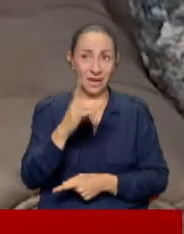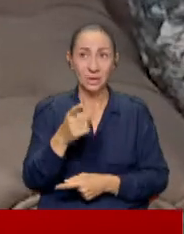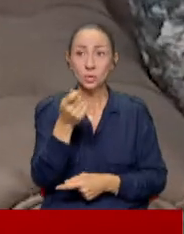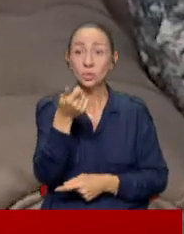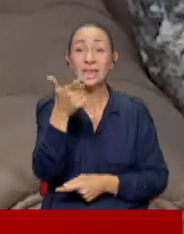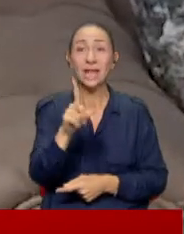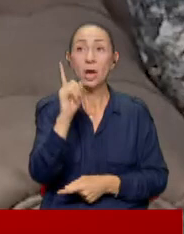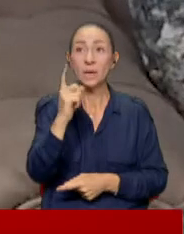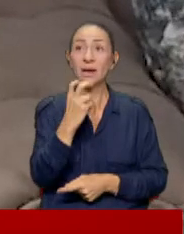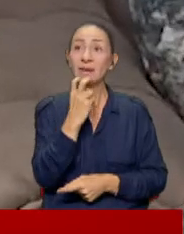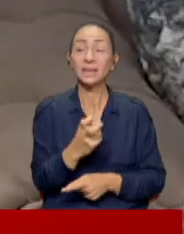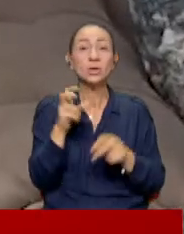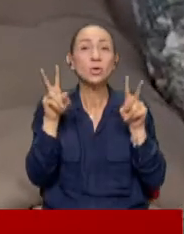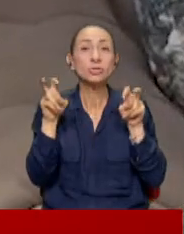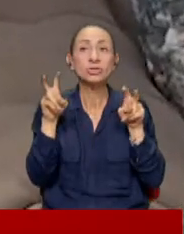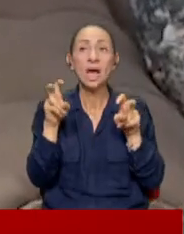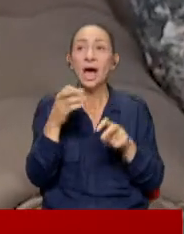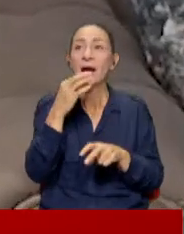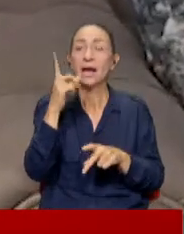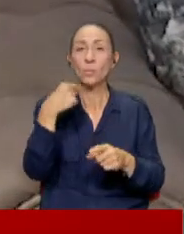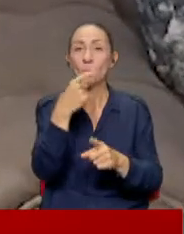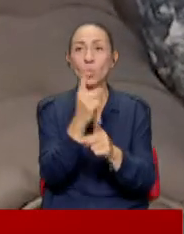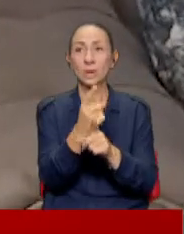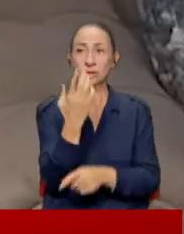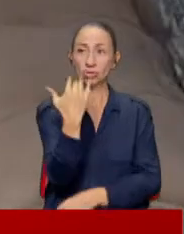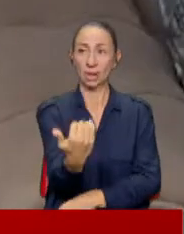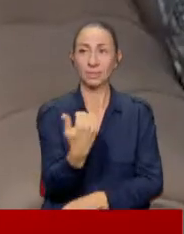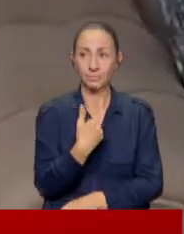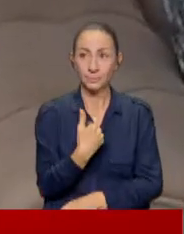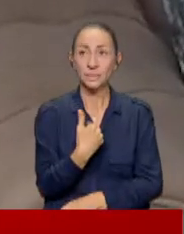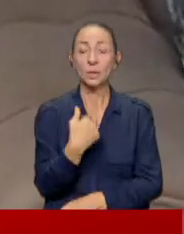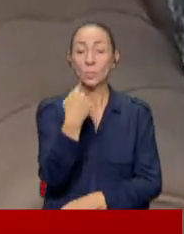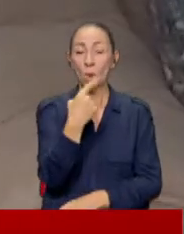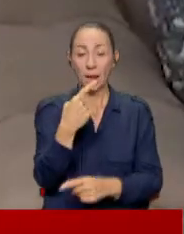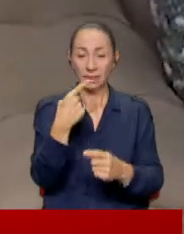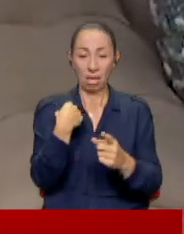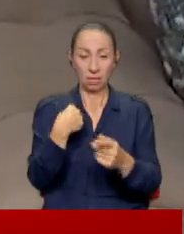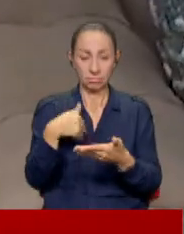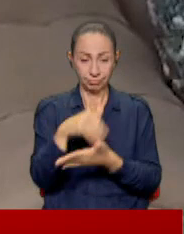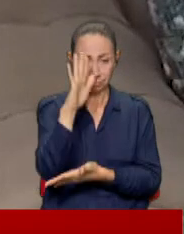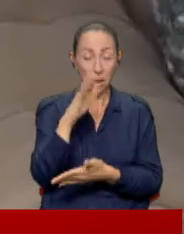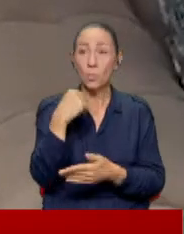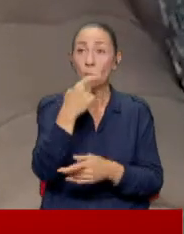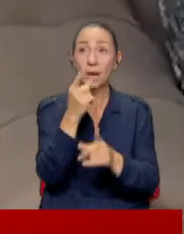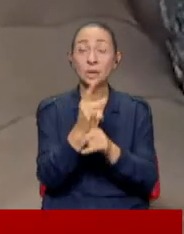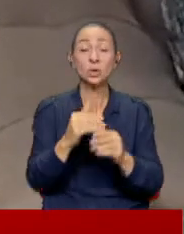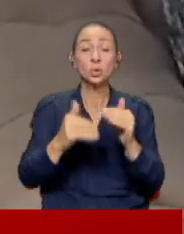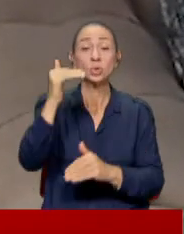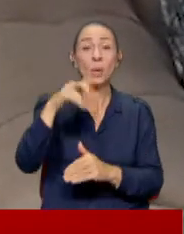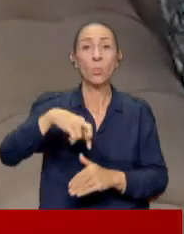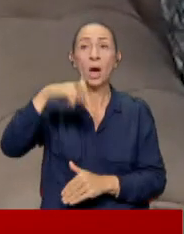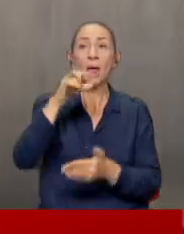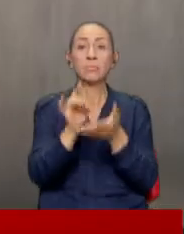Ücretli öğretmenlere kadro meselesinde Ankara'da mülakata çağrıldım. Mülakatta elendim. Mülakat adı altında yüksek puanlı